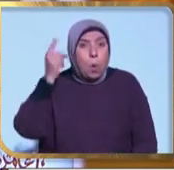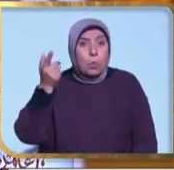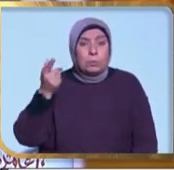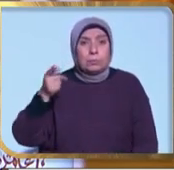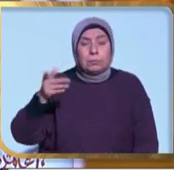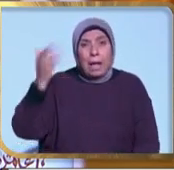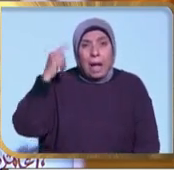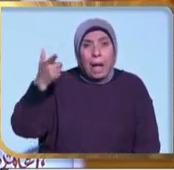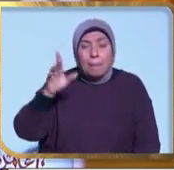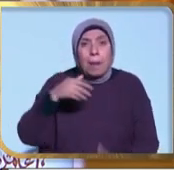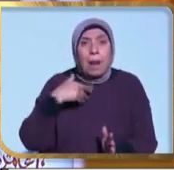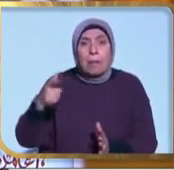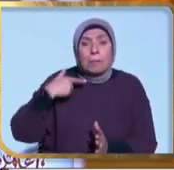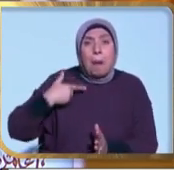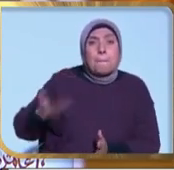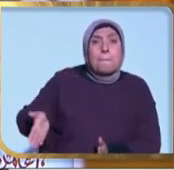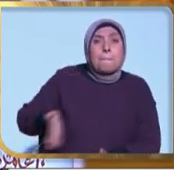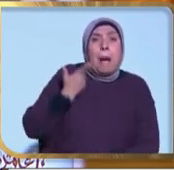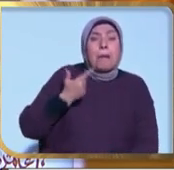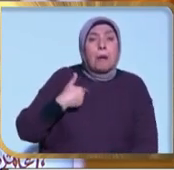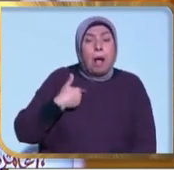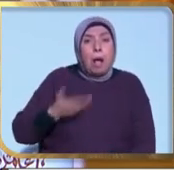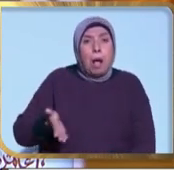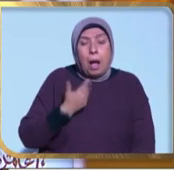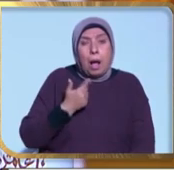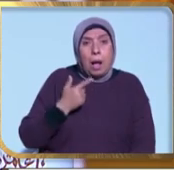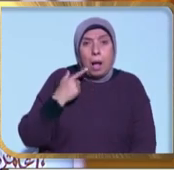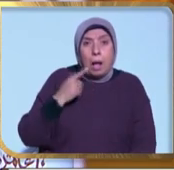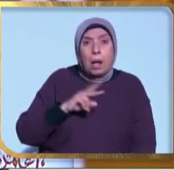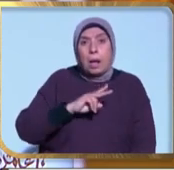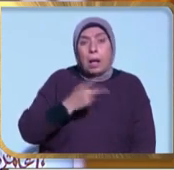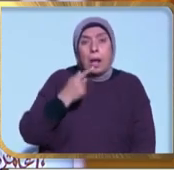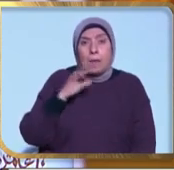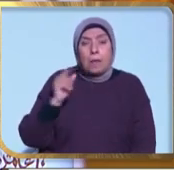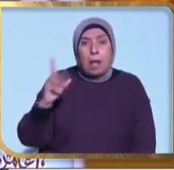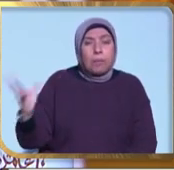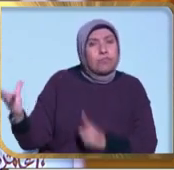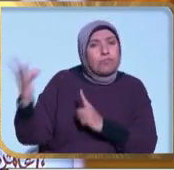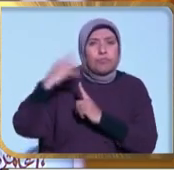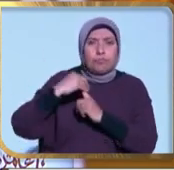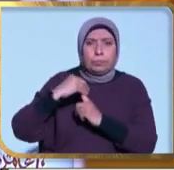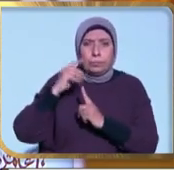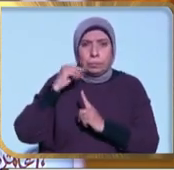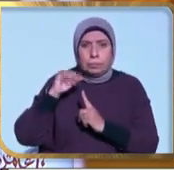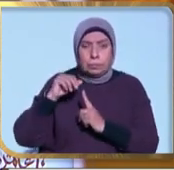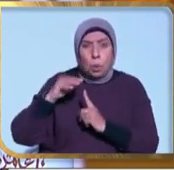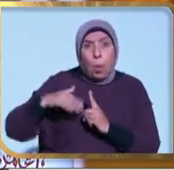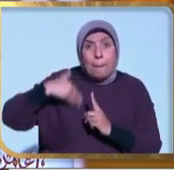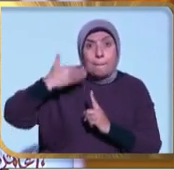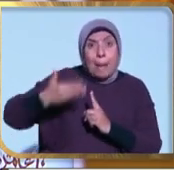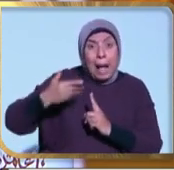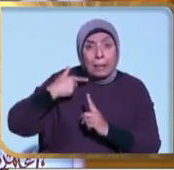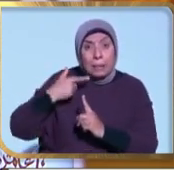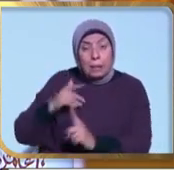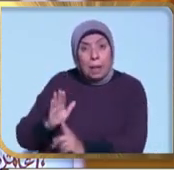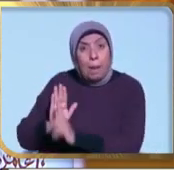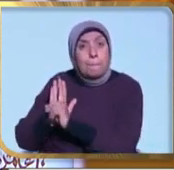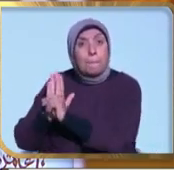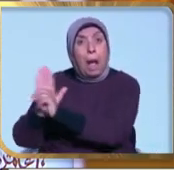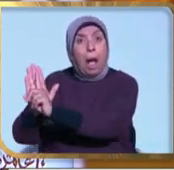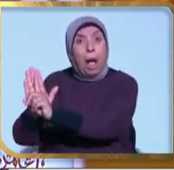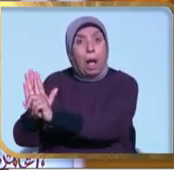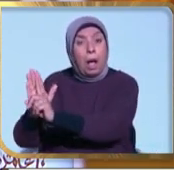دياركم وجابوا كمان ناس يعني تكالبوا عليكم وتروح تقف معاهم ضد المسلمين الامر